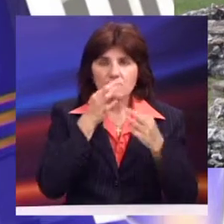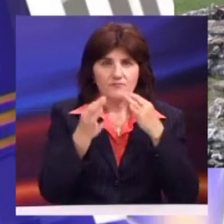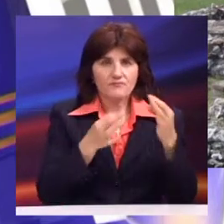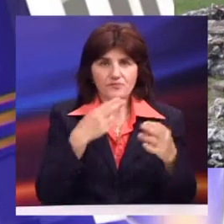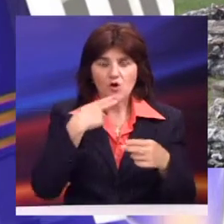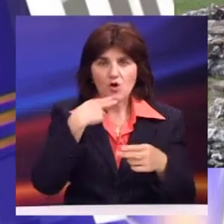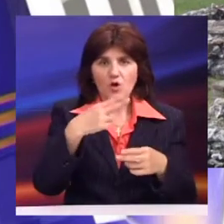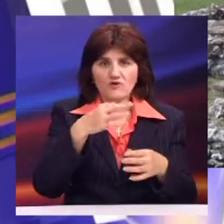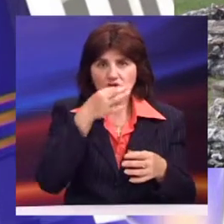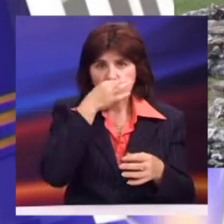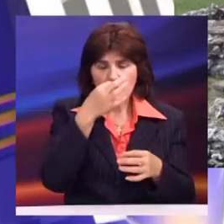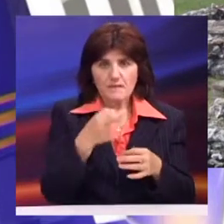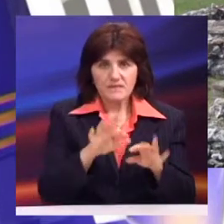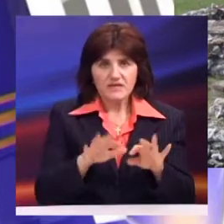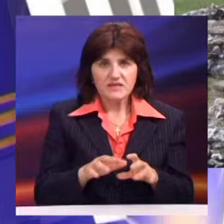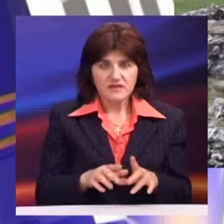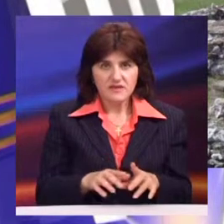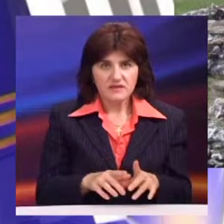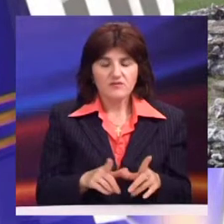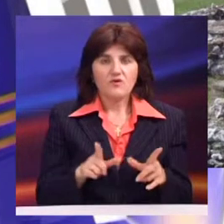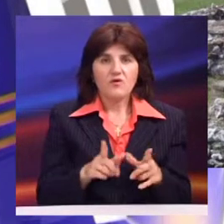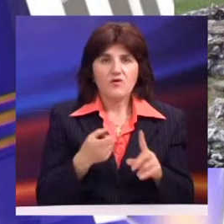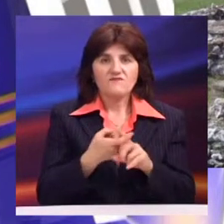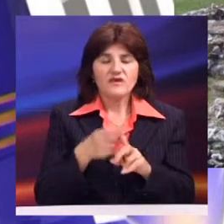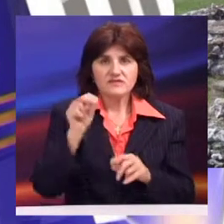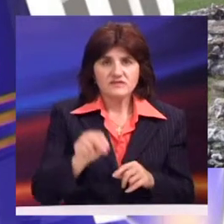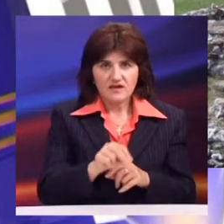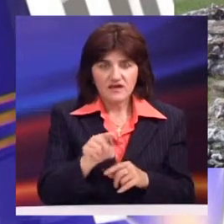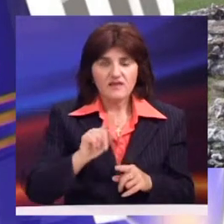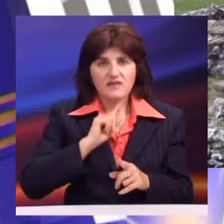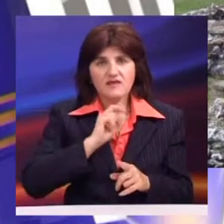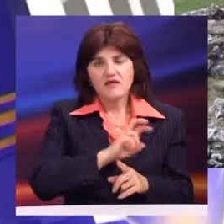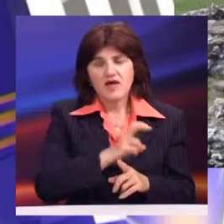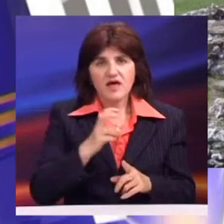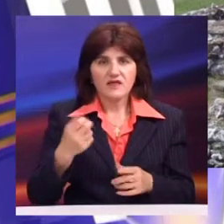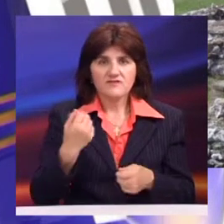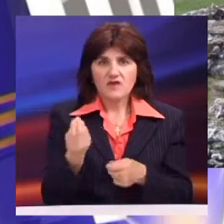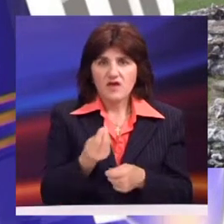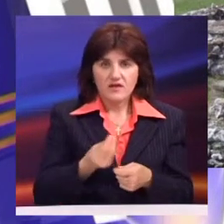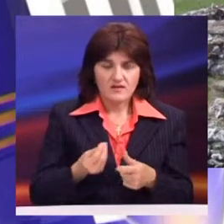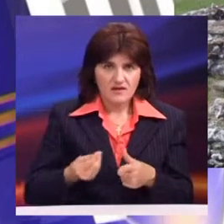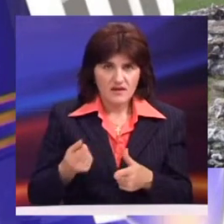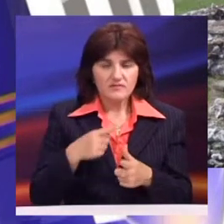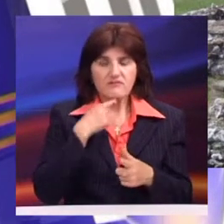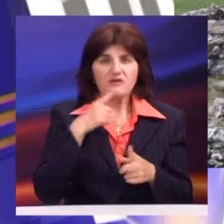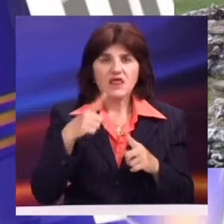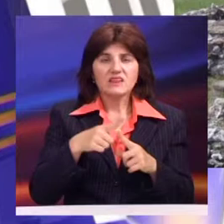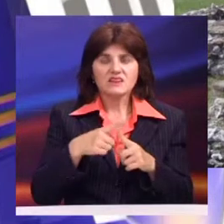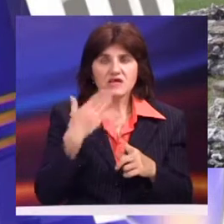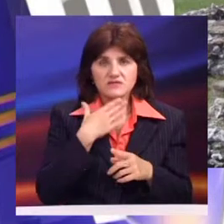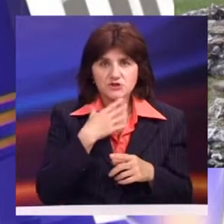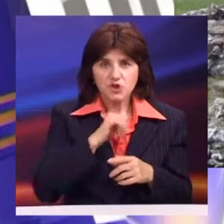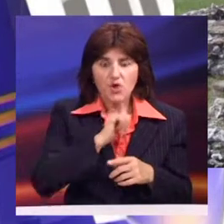su učenici online odgovarali na pitanja vezana za istoriju hrišćanstva, a drugi deo bilo je predstavljanje multimedijalnih radova. Sa